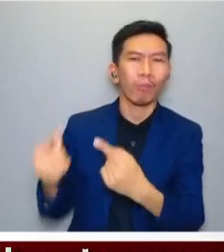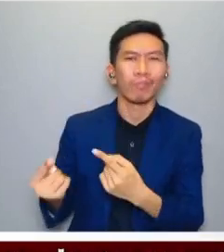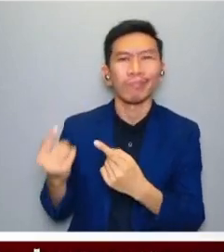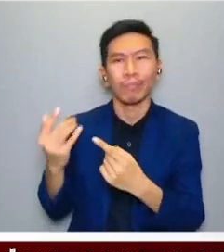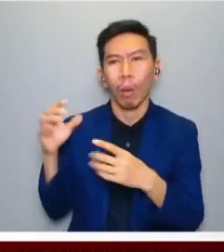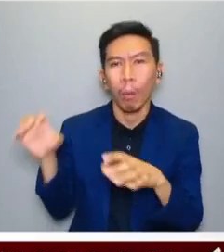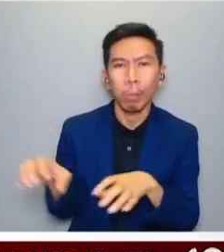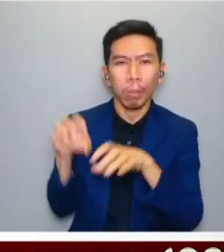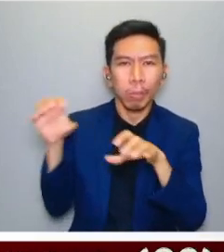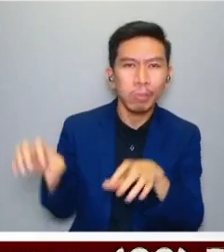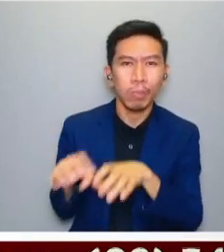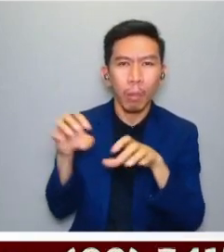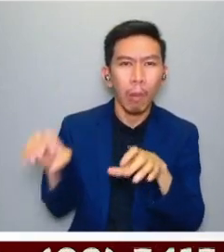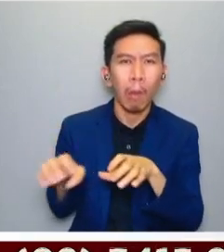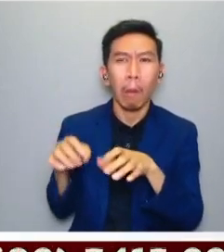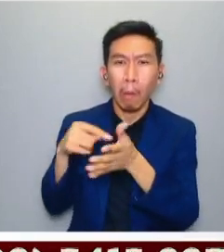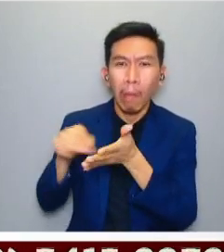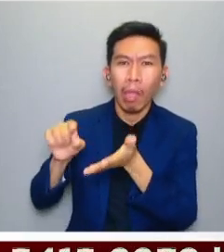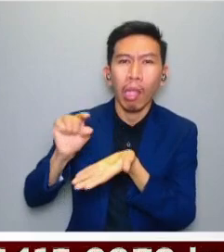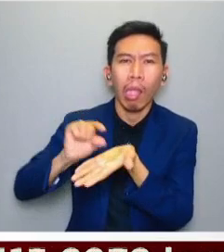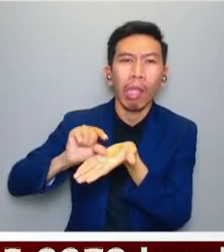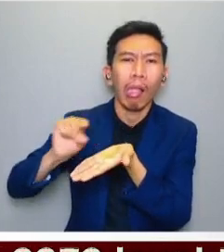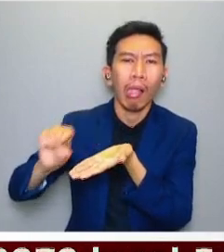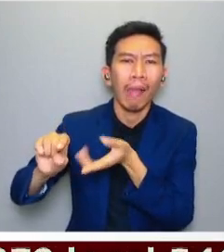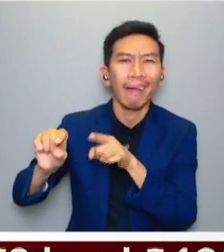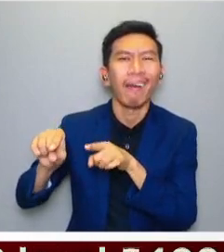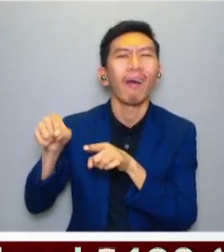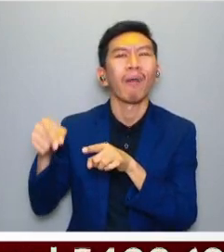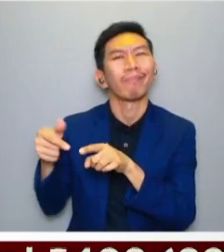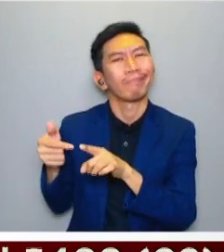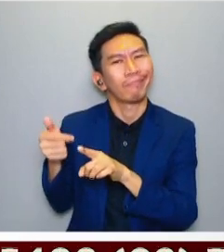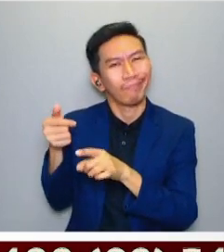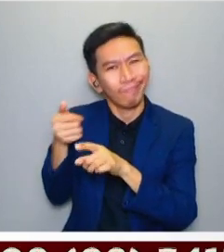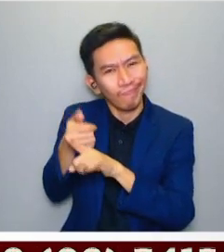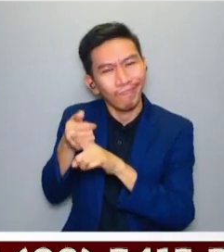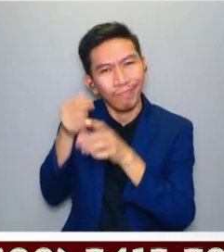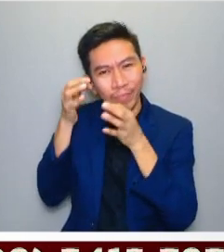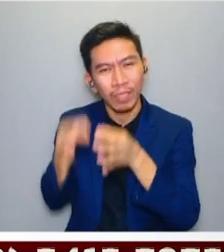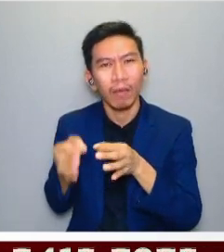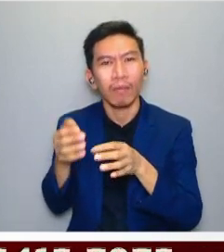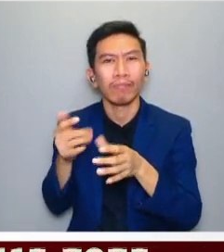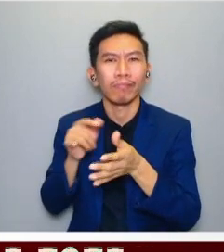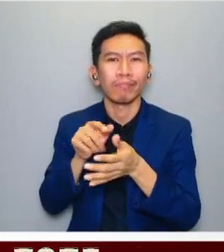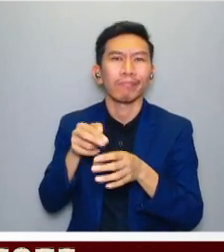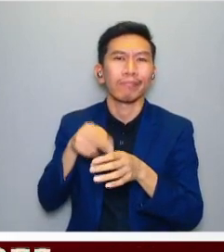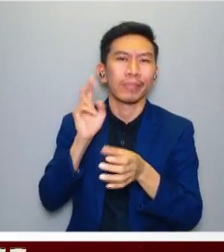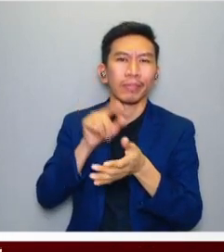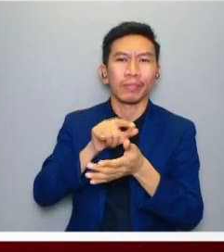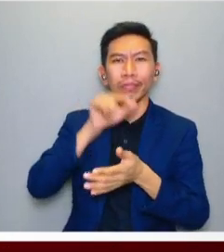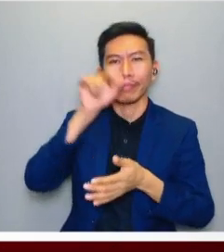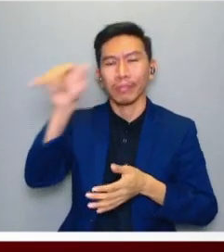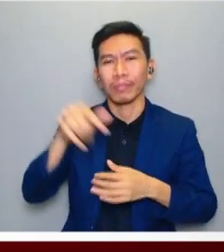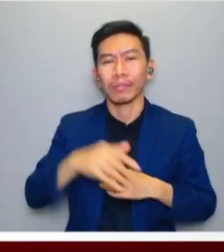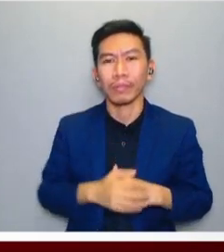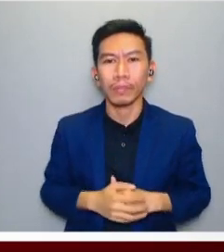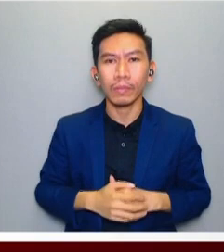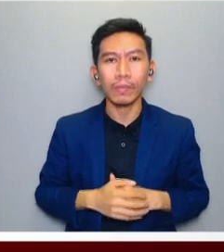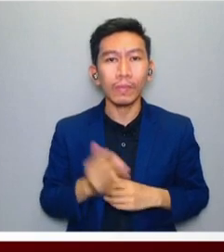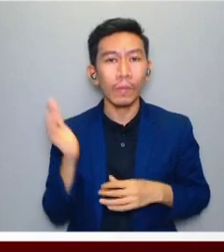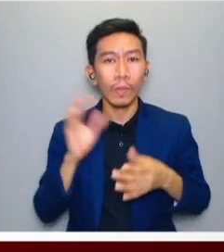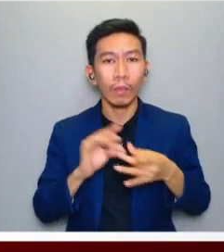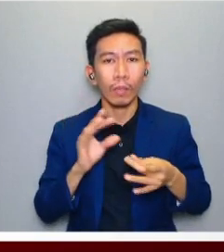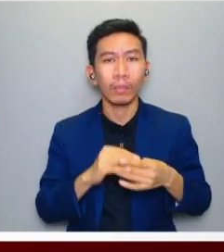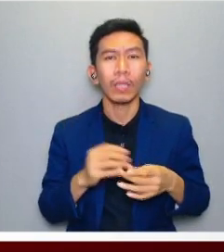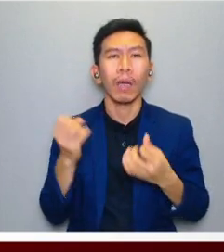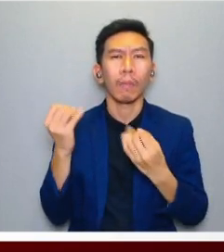napipilitang mag-resign at umalis ng Pilipinas. Ang laki na po noong bilang ng nag-resign sa kanila. Halimbawa po, may